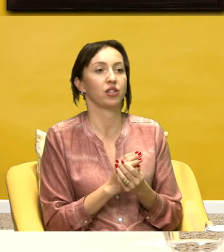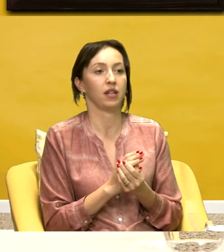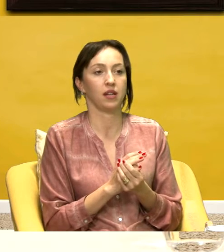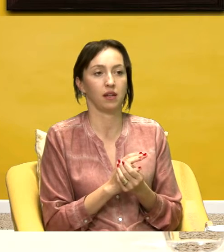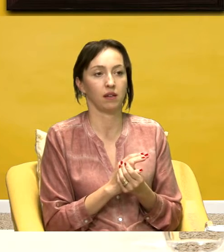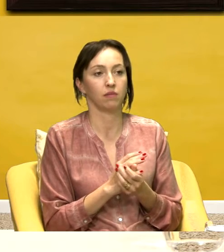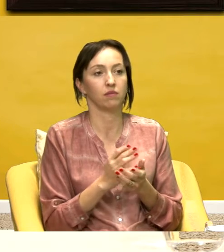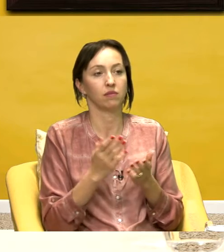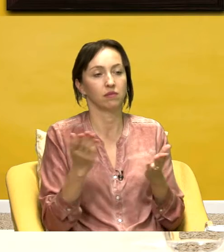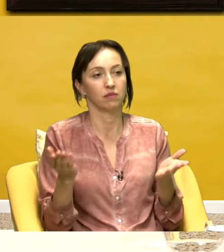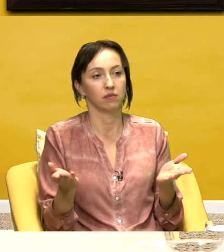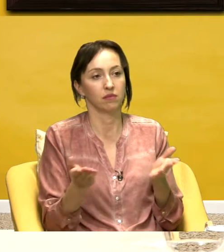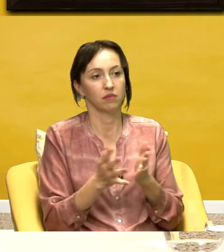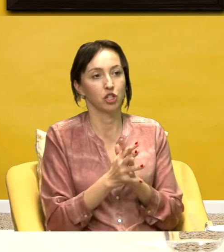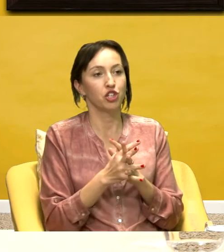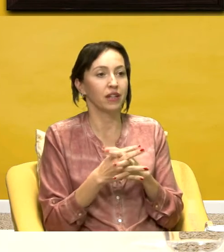plătește